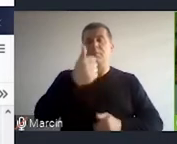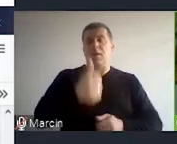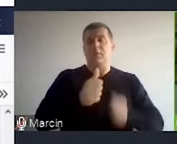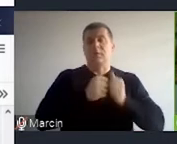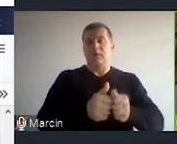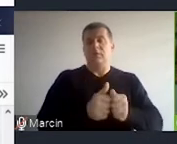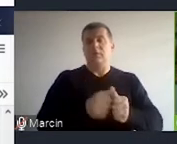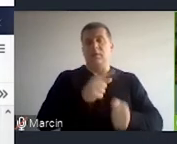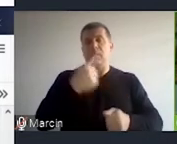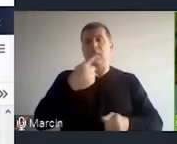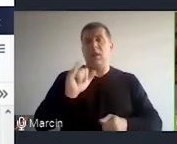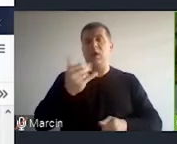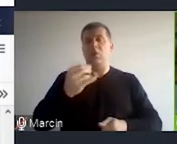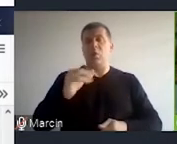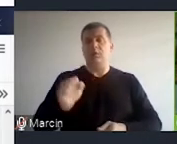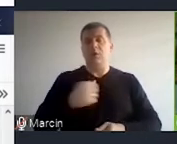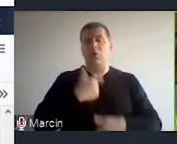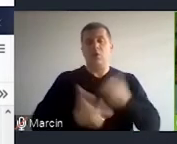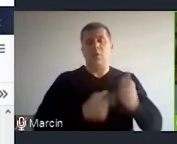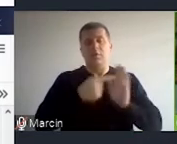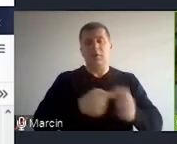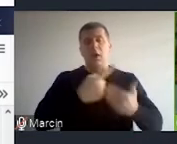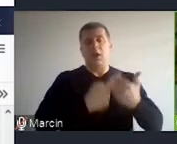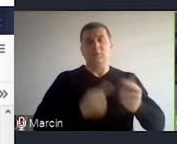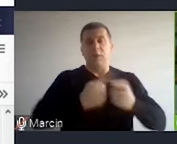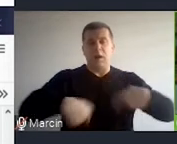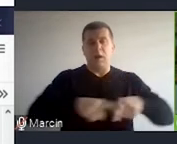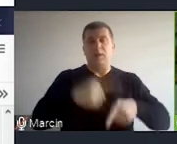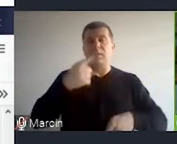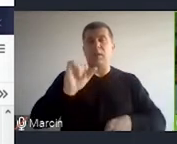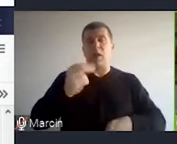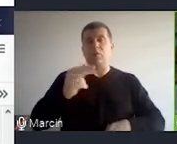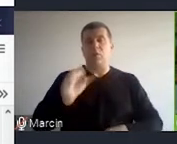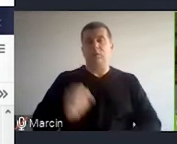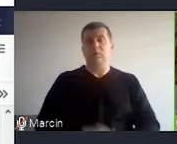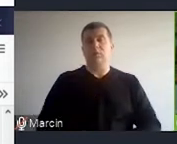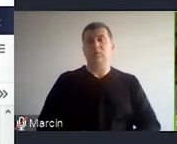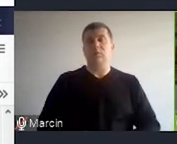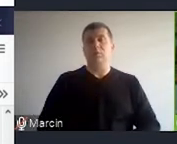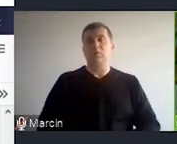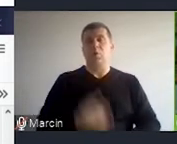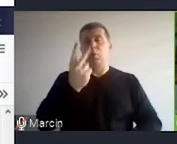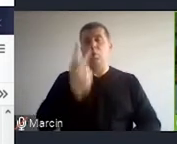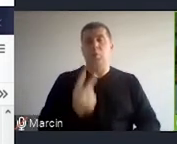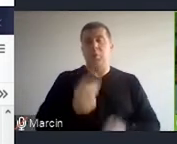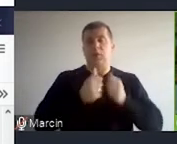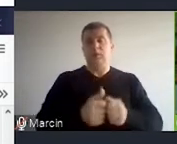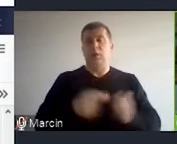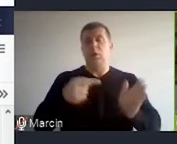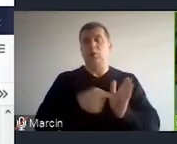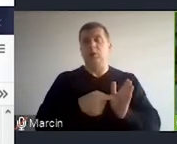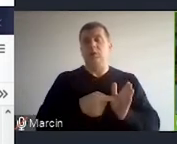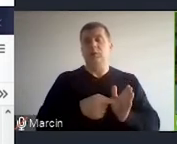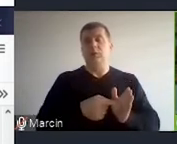zadania dotyczącego diagnozy robię wskaźnik liczba zrealizowanych diagnoz. A do drugiego zadania